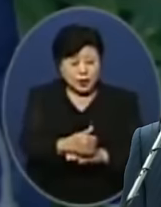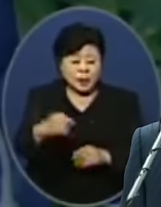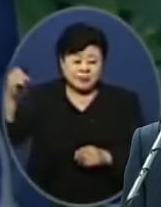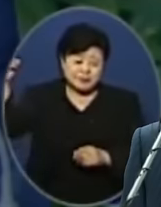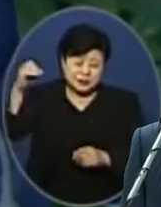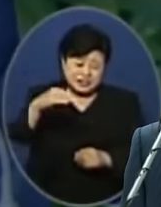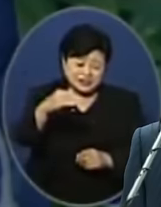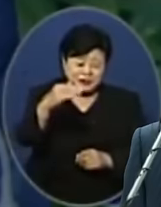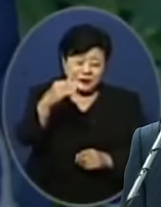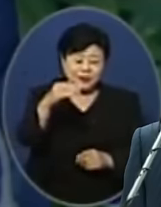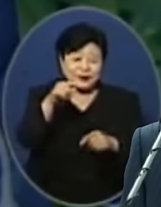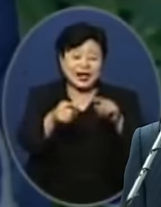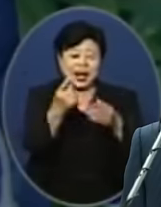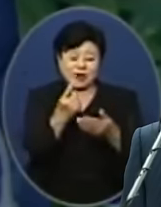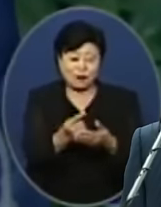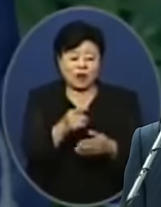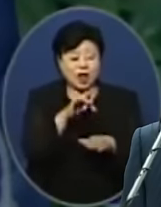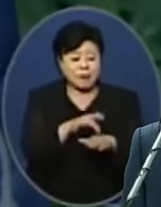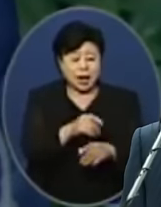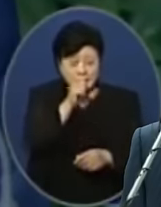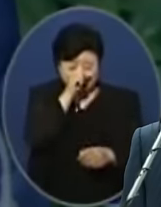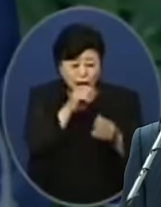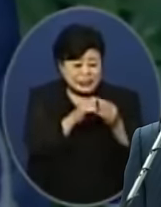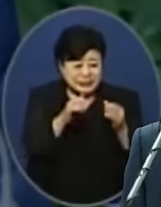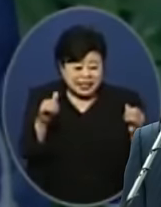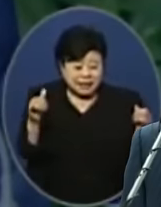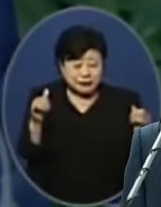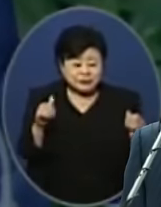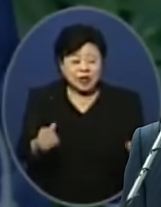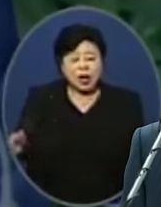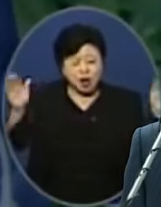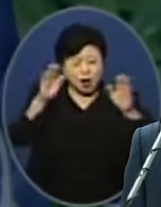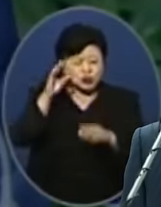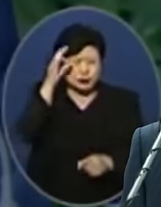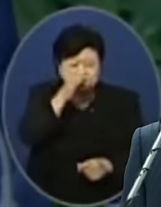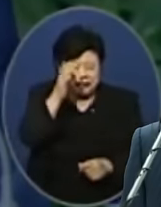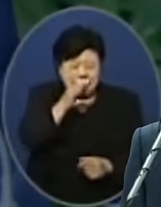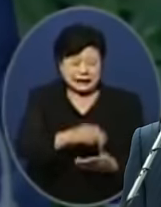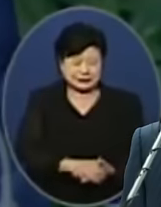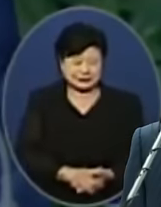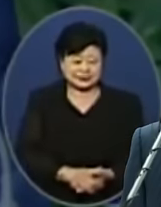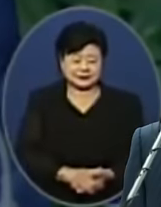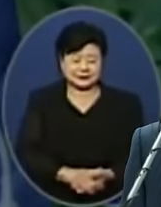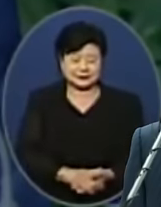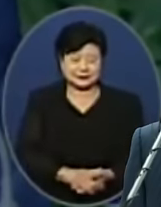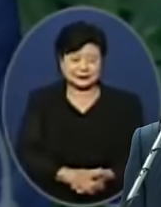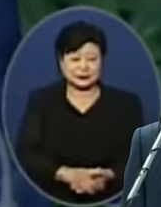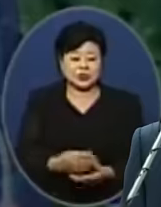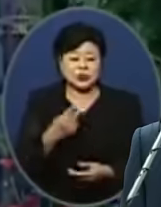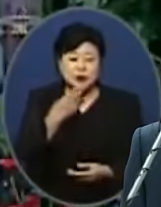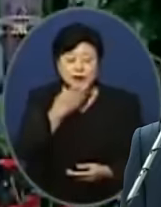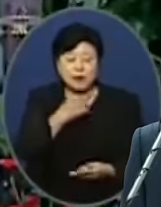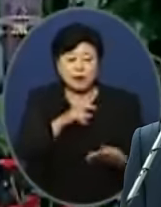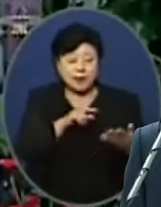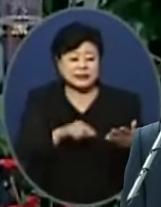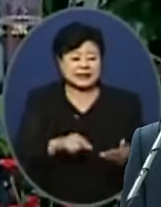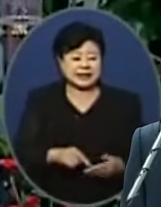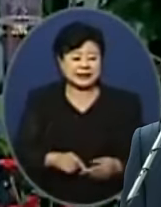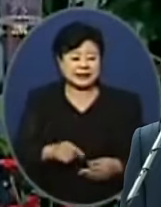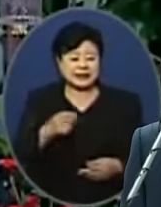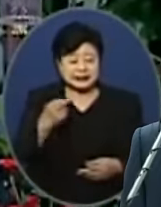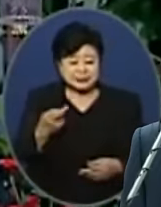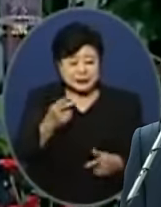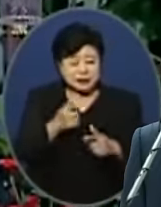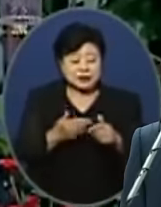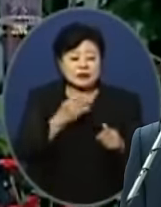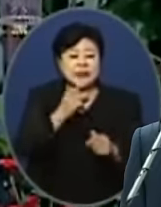빛으로 나오지만 마귀를 좋아하는 자는 어두움을 찾습니다. 요한복음 8장 12절에 예수께서 또